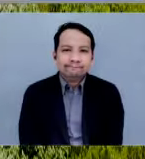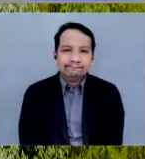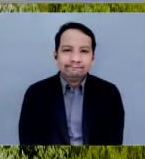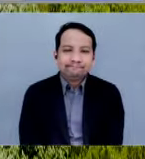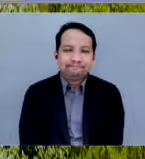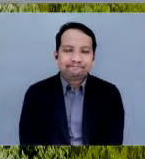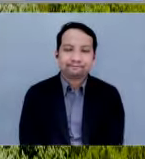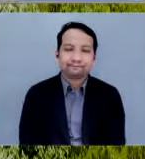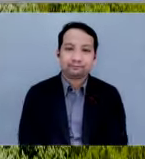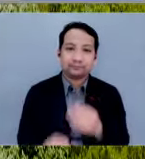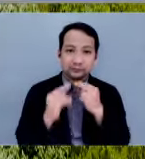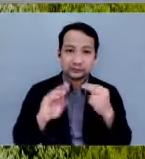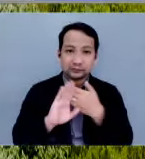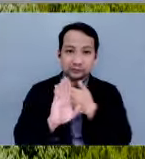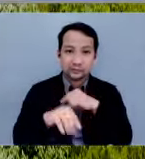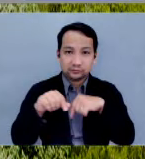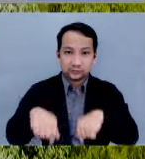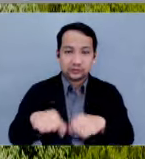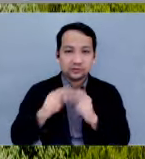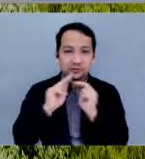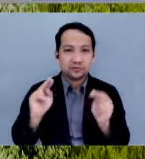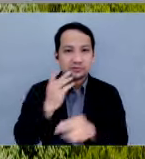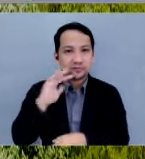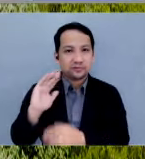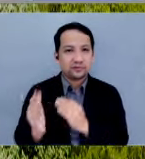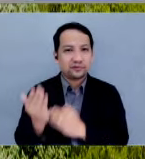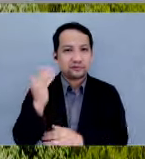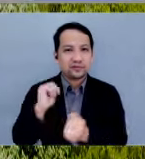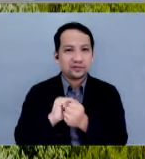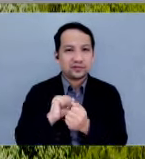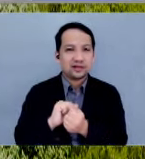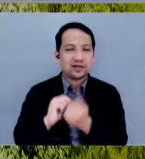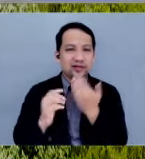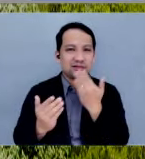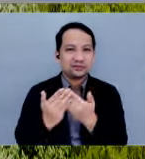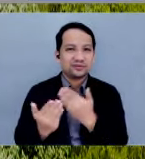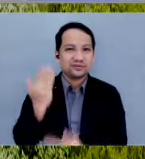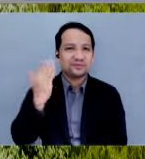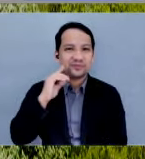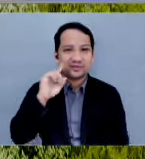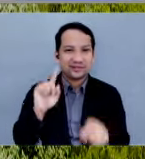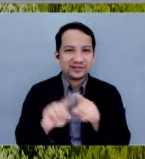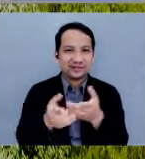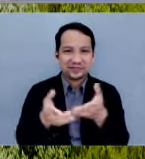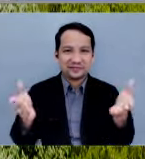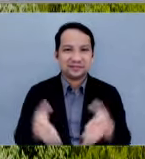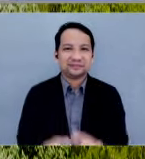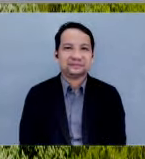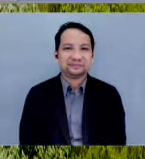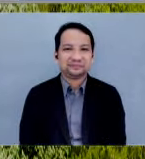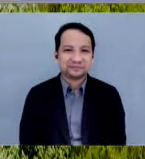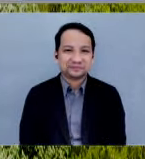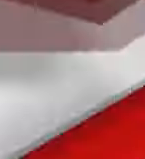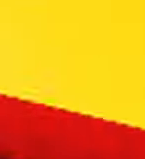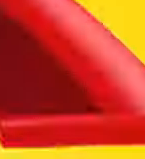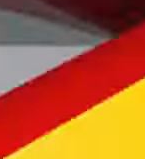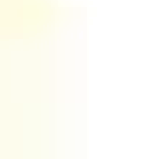Kaya kung kayo alis, magbabalik pa ang inyong fave morning kasalo, ang Good Morning Kapatid!